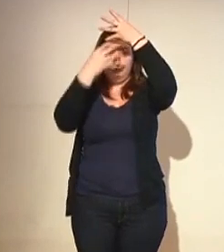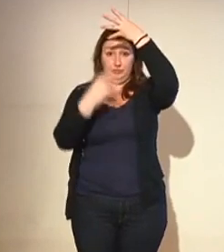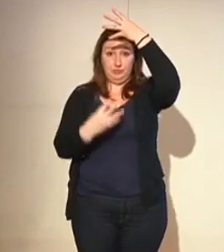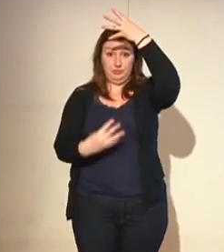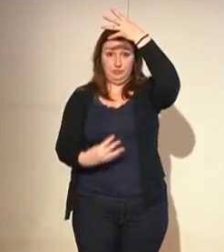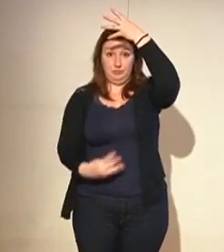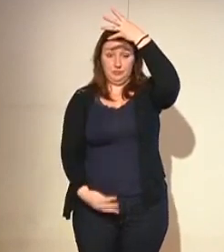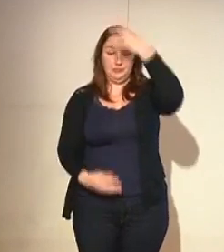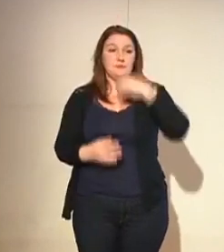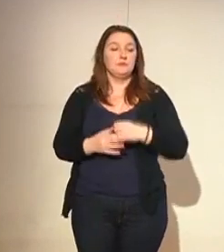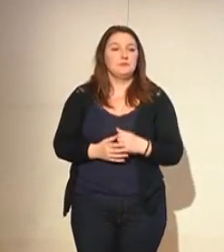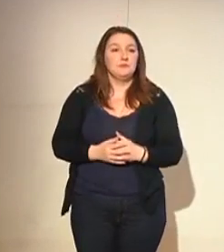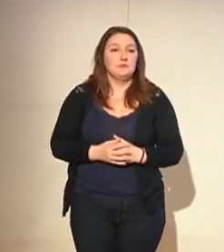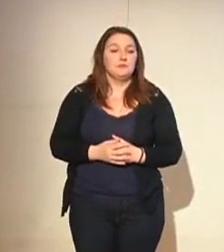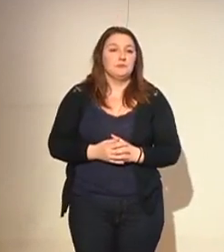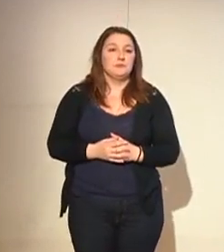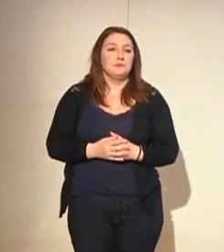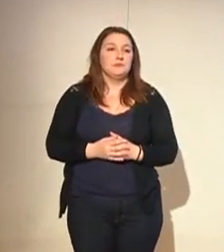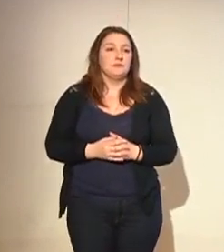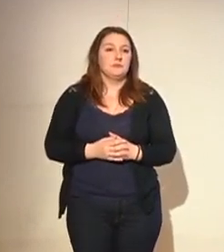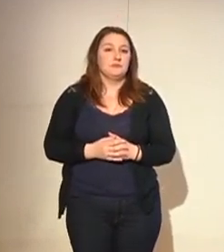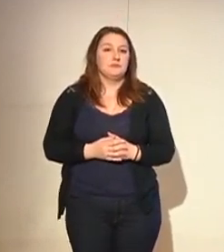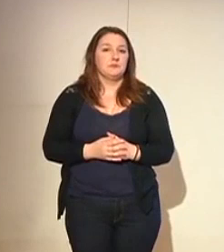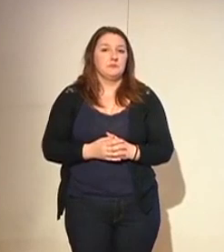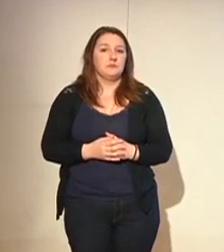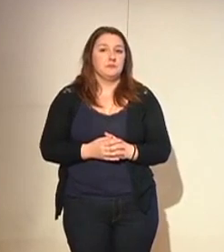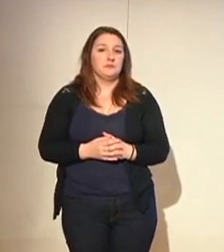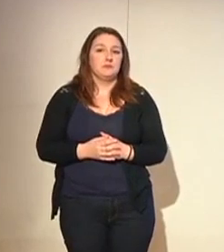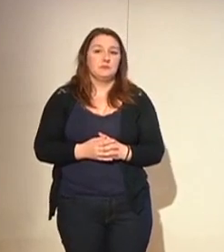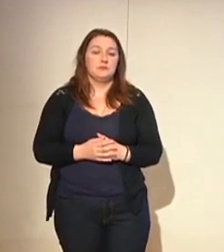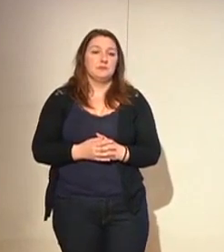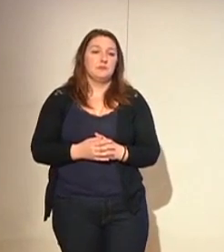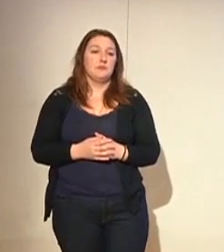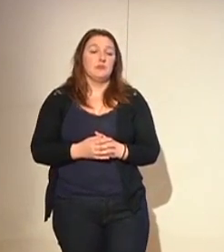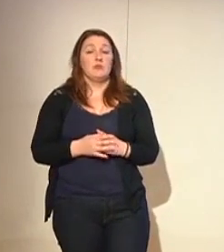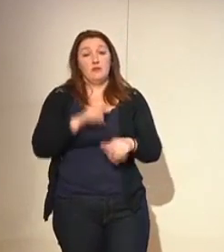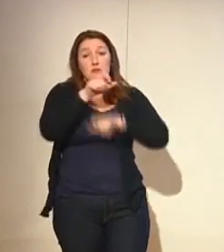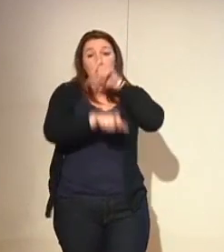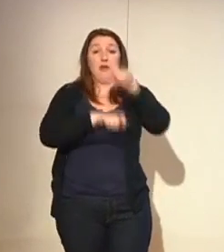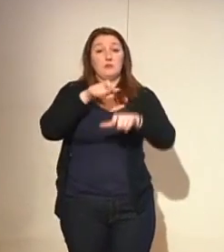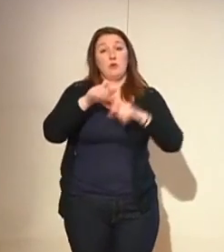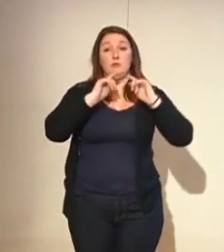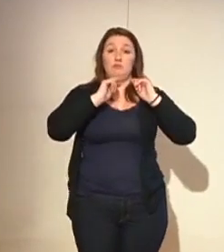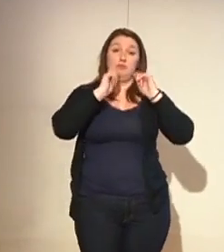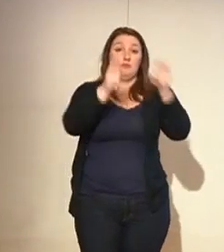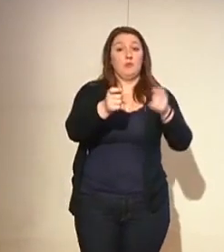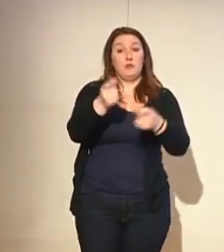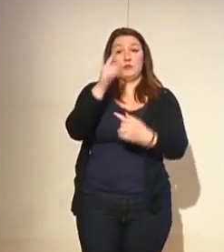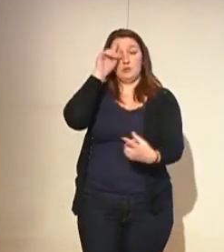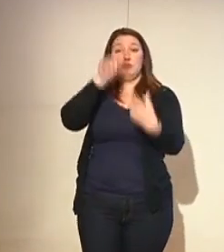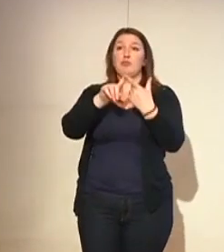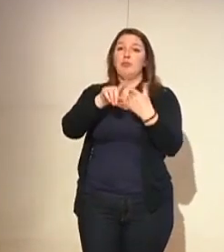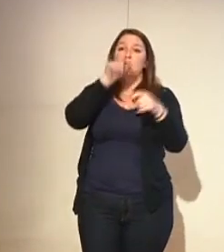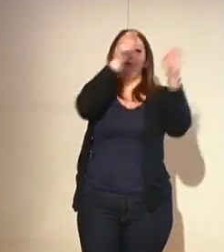nombreus sur ces sur ces nominations ou ces présentations aux divers